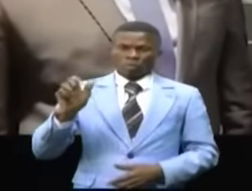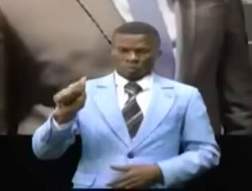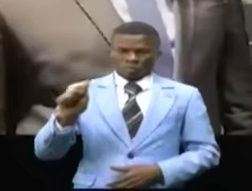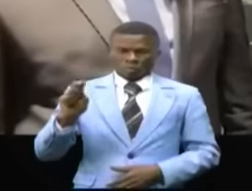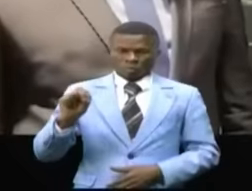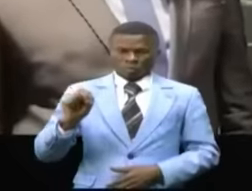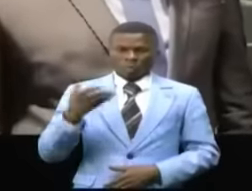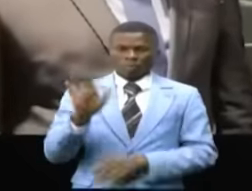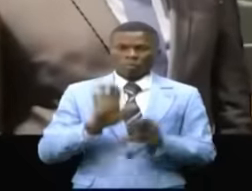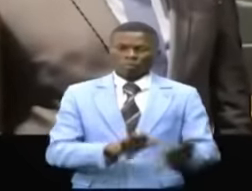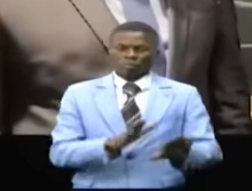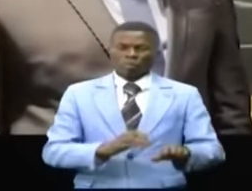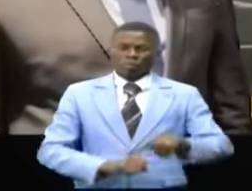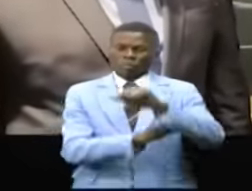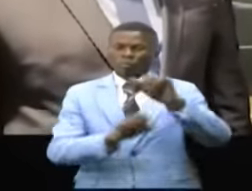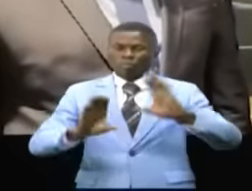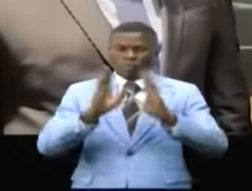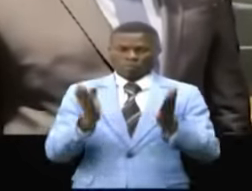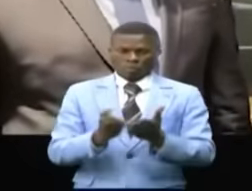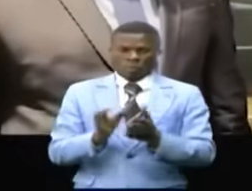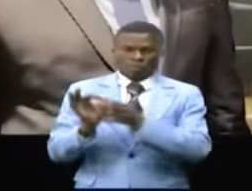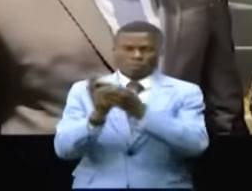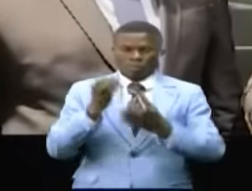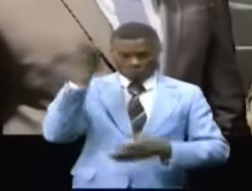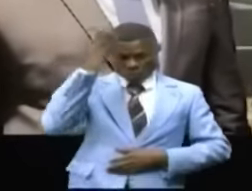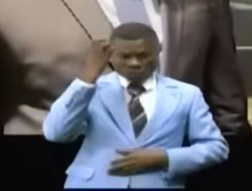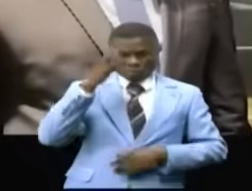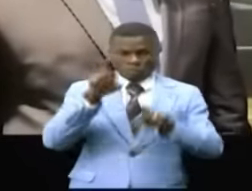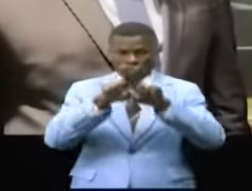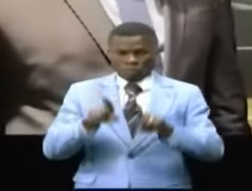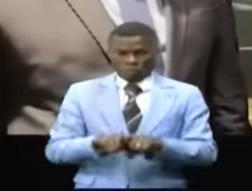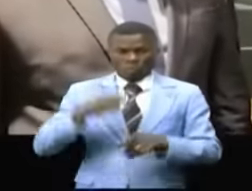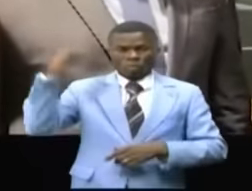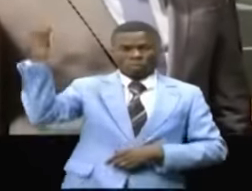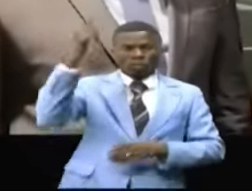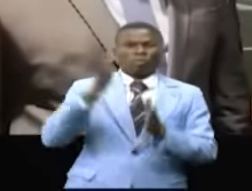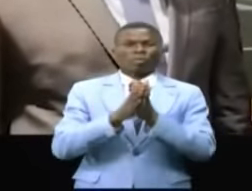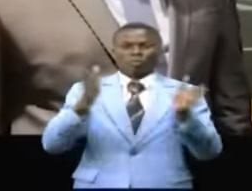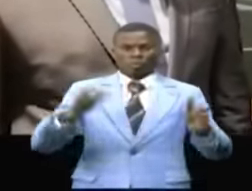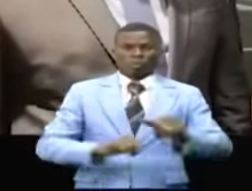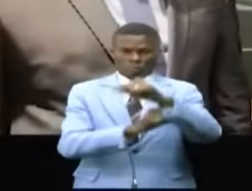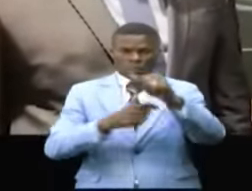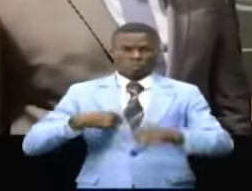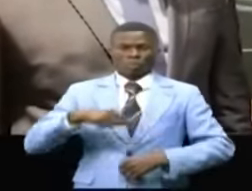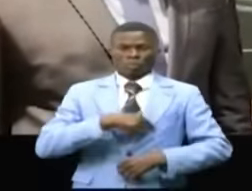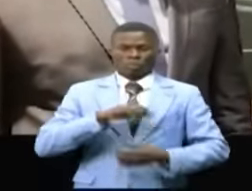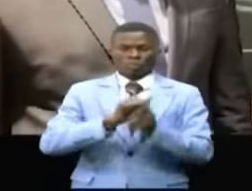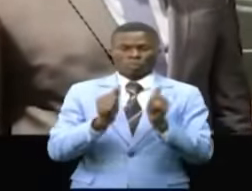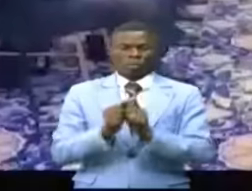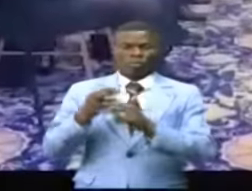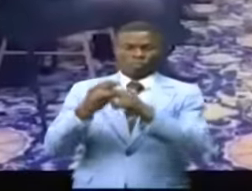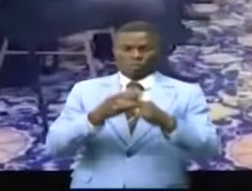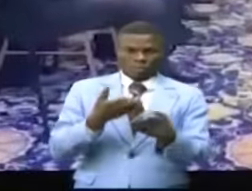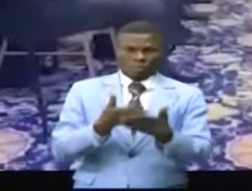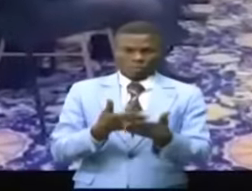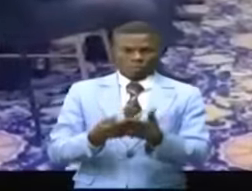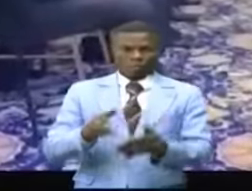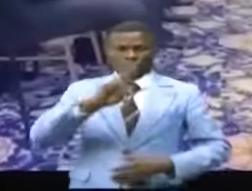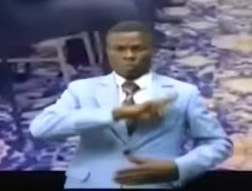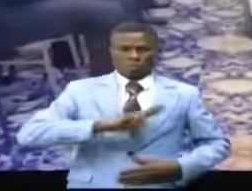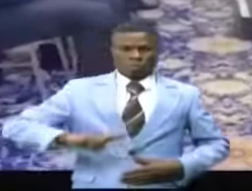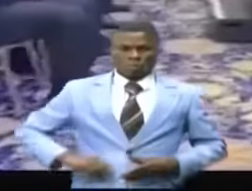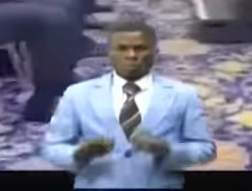tout le soutien, parce que de l'Union européenne et même du monde entier, sur cette question de sécurité. La